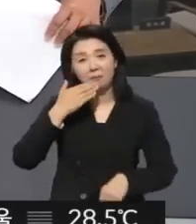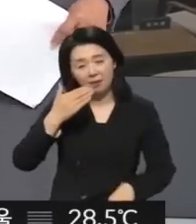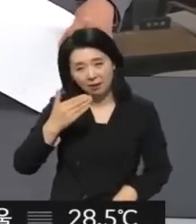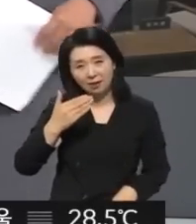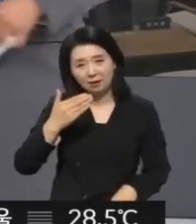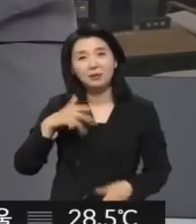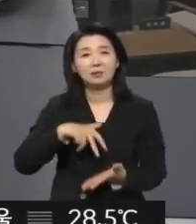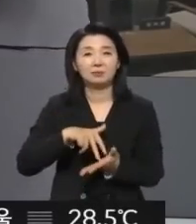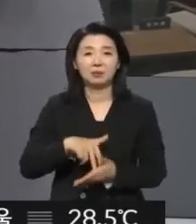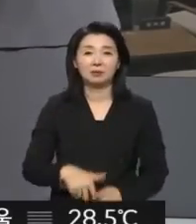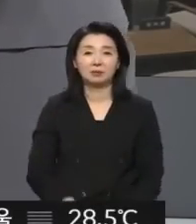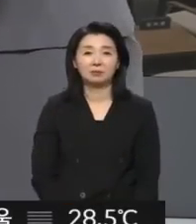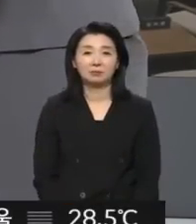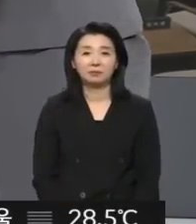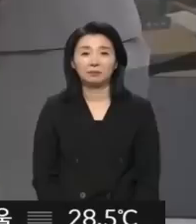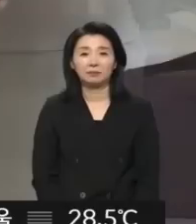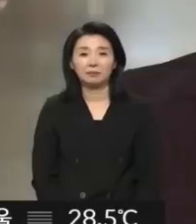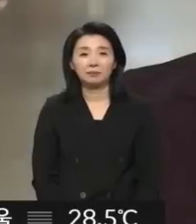있다고 봤습니다.